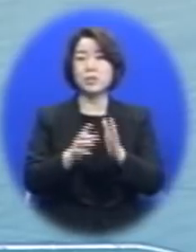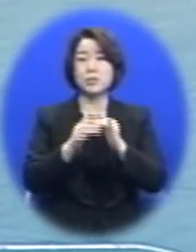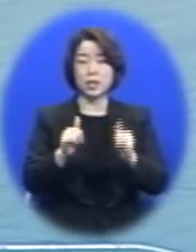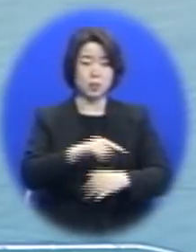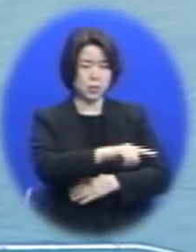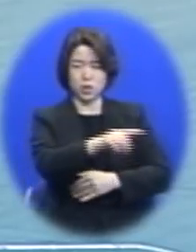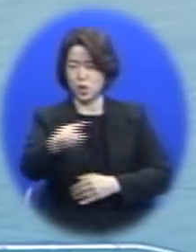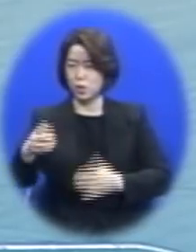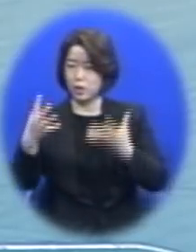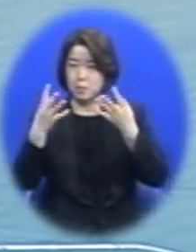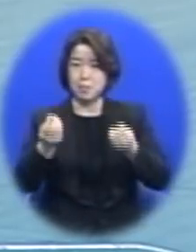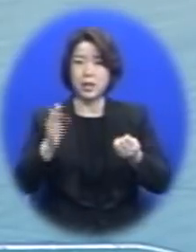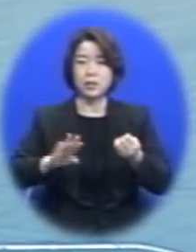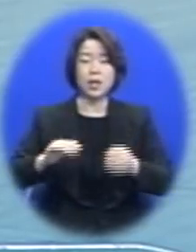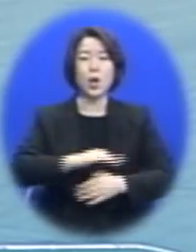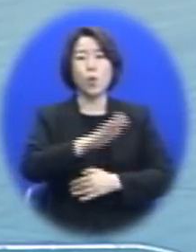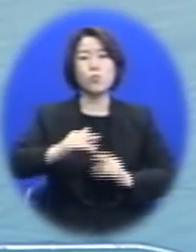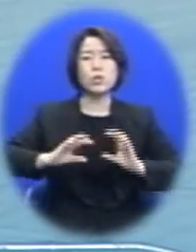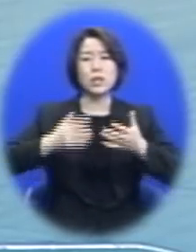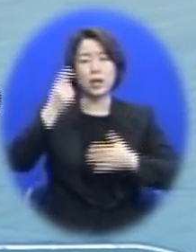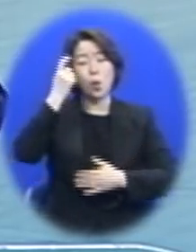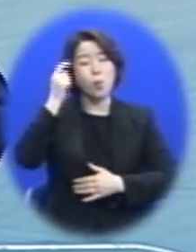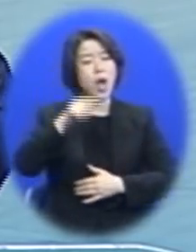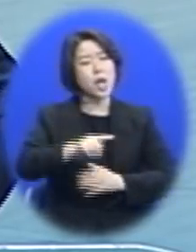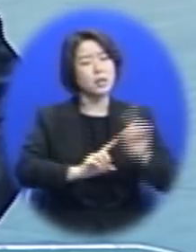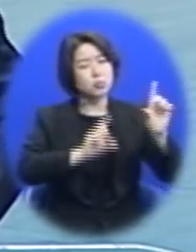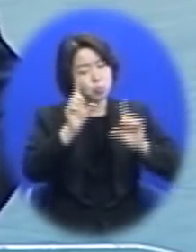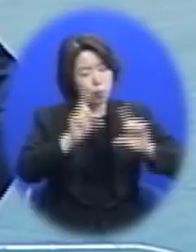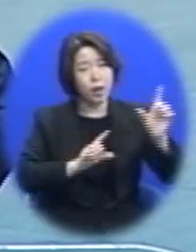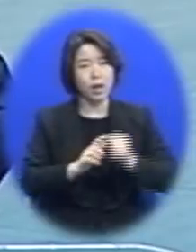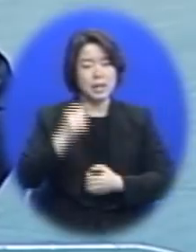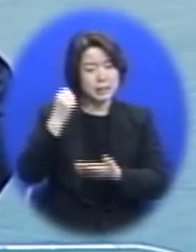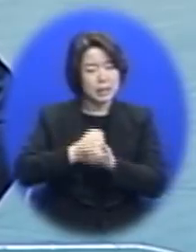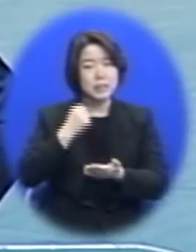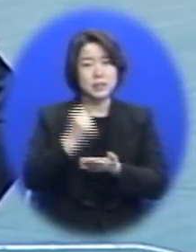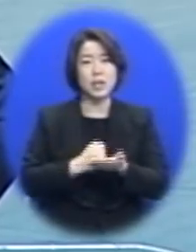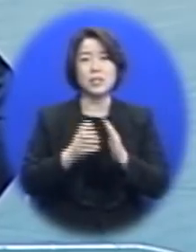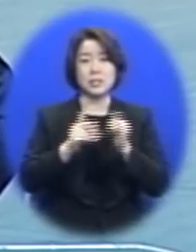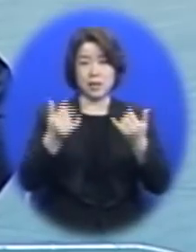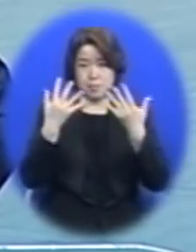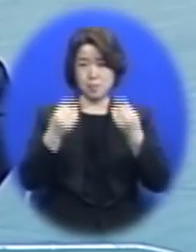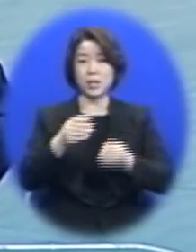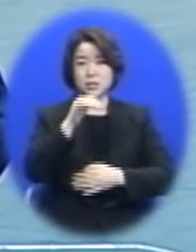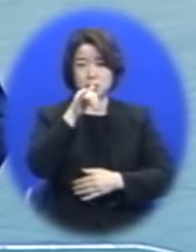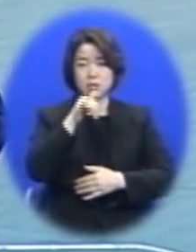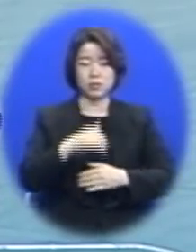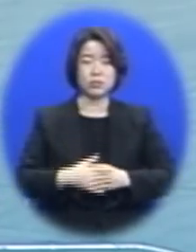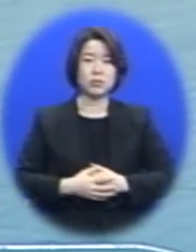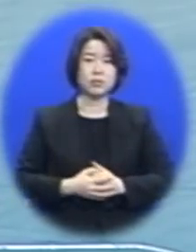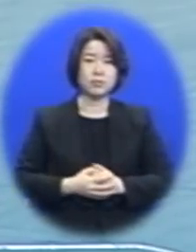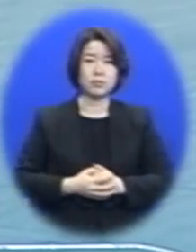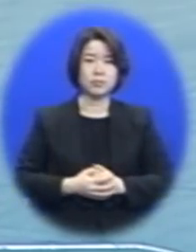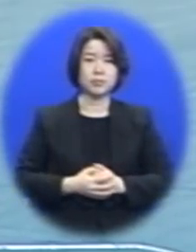우리나라가 왜 이 모양인가 탄식하는 사람들이 말씀이 더